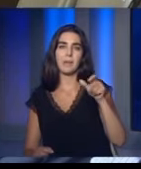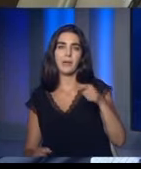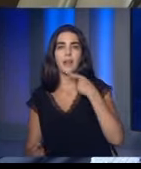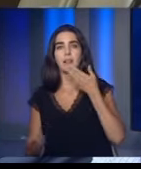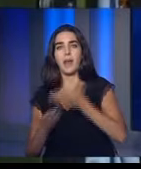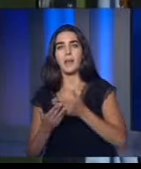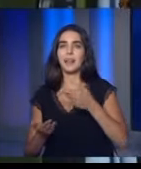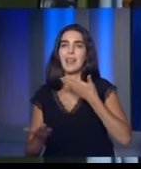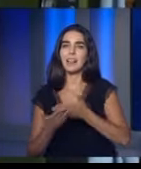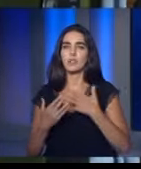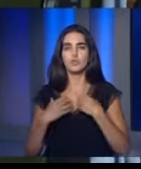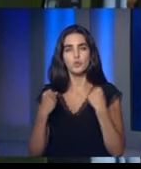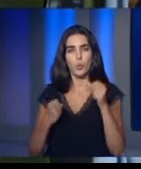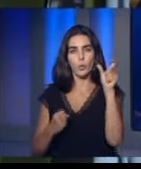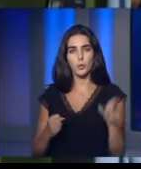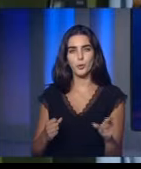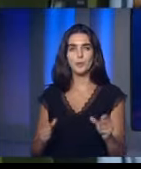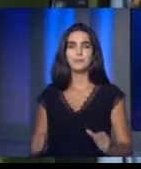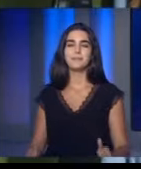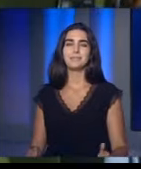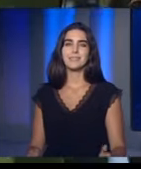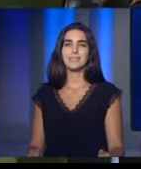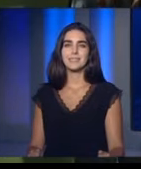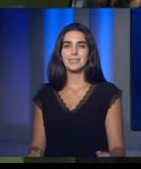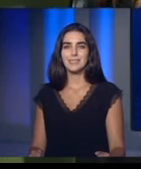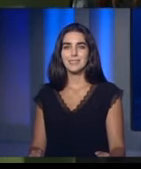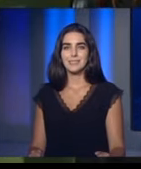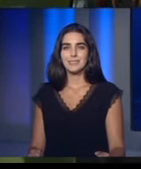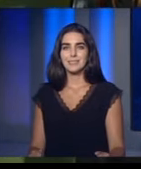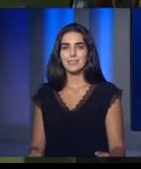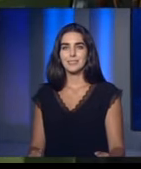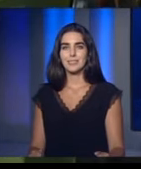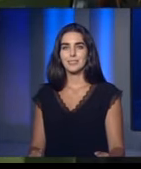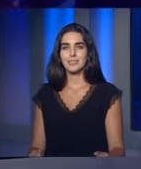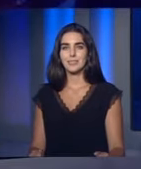وفي الختام تسلم الوزير المكاري درعا تقديريا لجهوده.